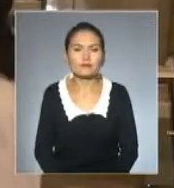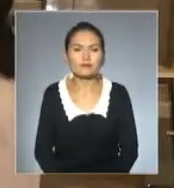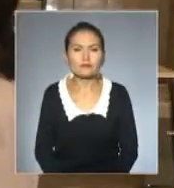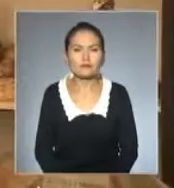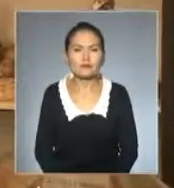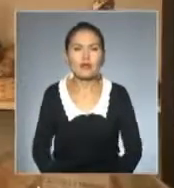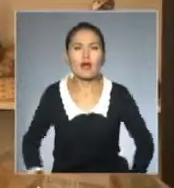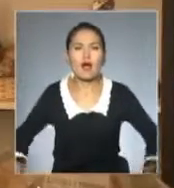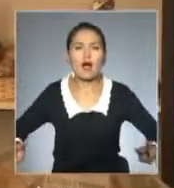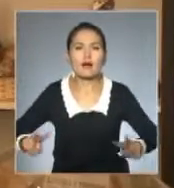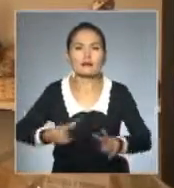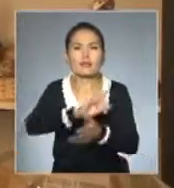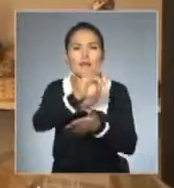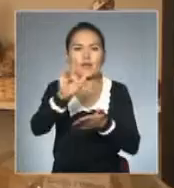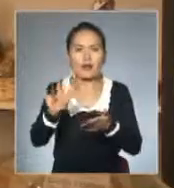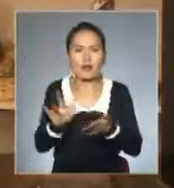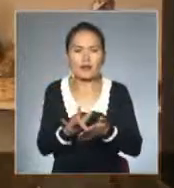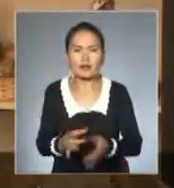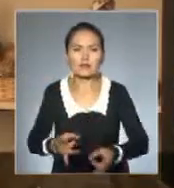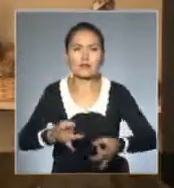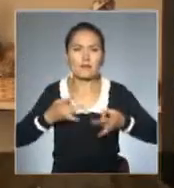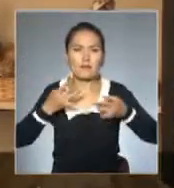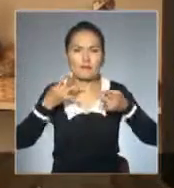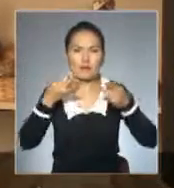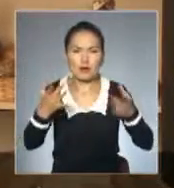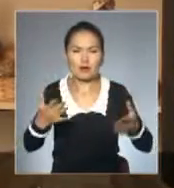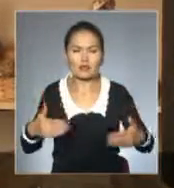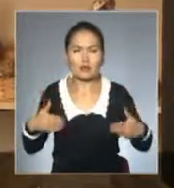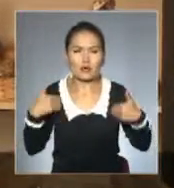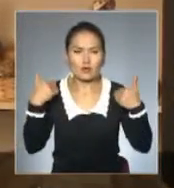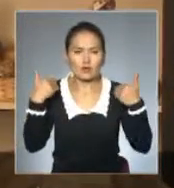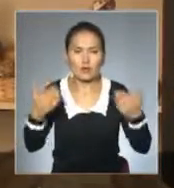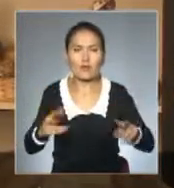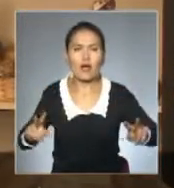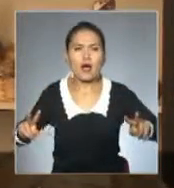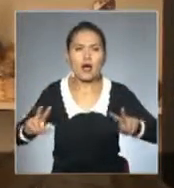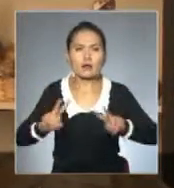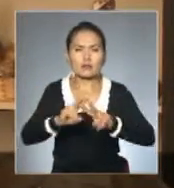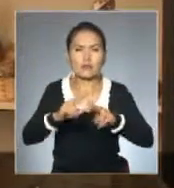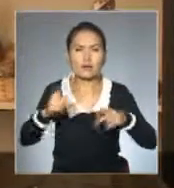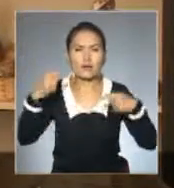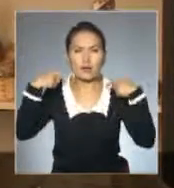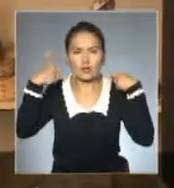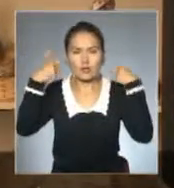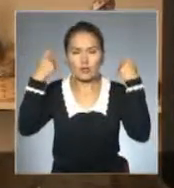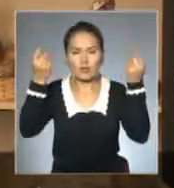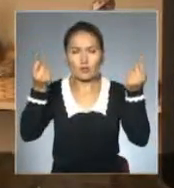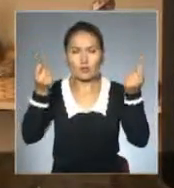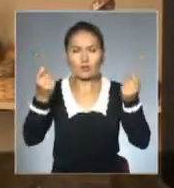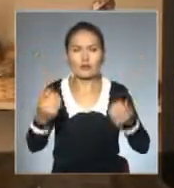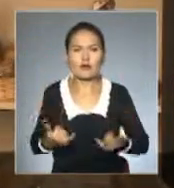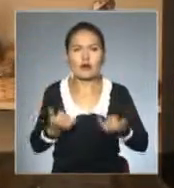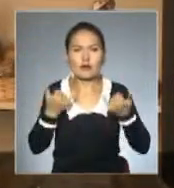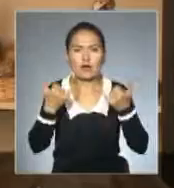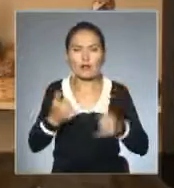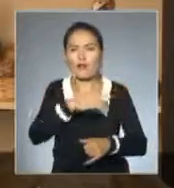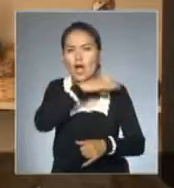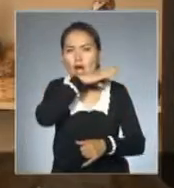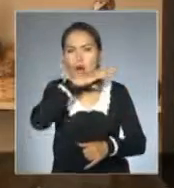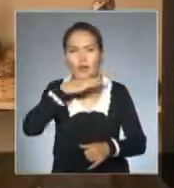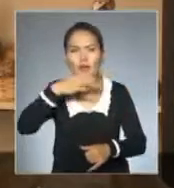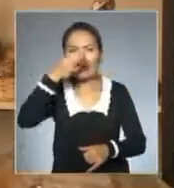Елорда мерекесі бәрімізге ортақ мереке. Осы Астана күніне, Астана мейрамына арнап, біз деген көп деген жаңадан тәтті